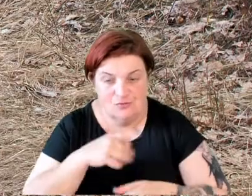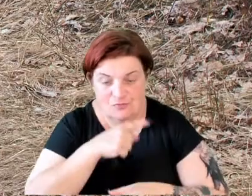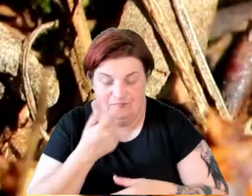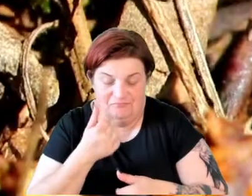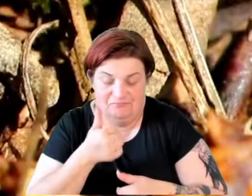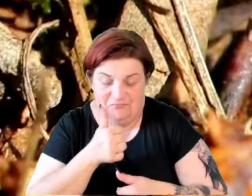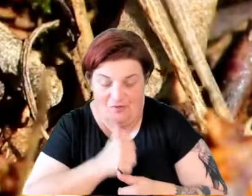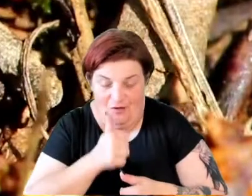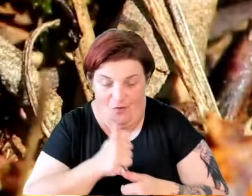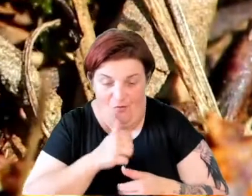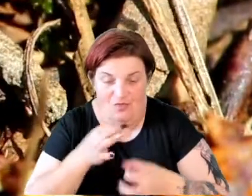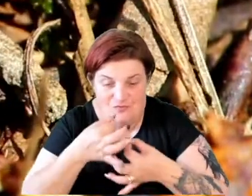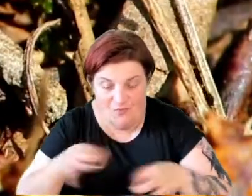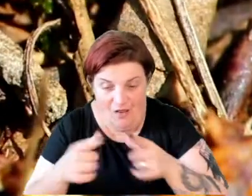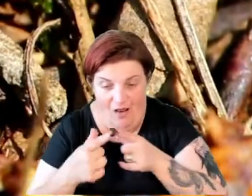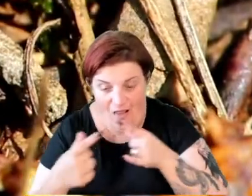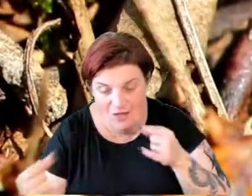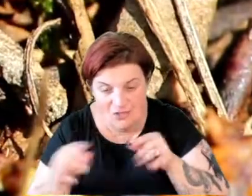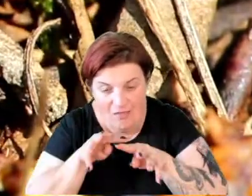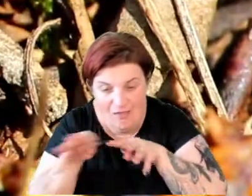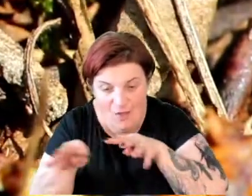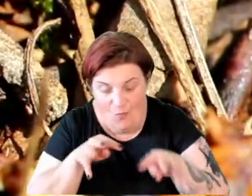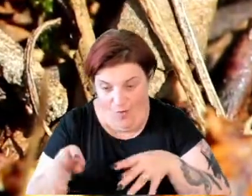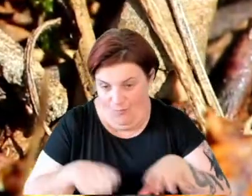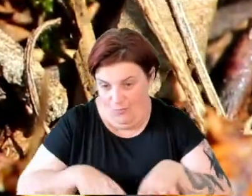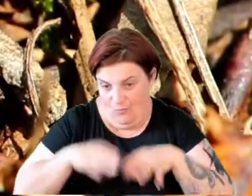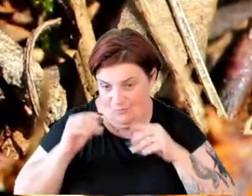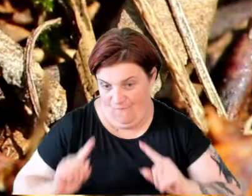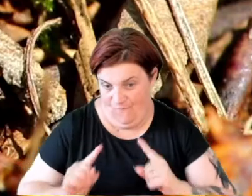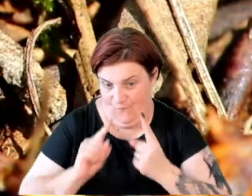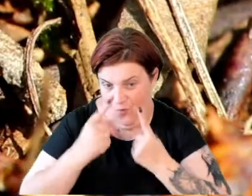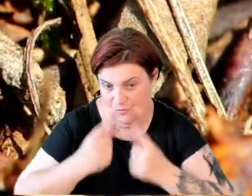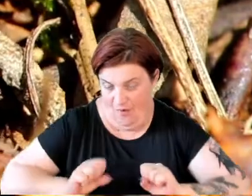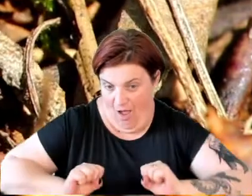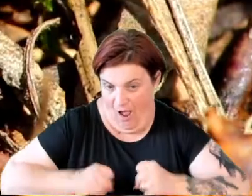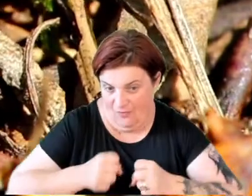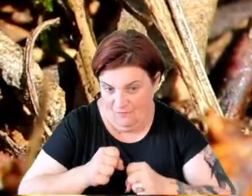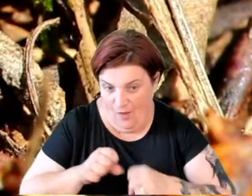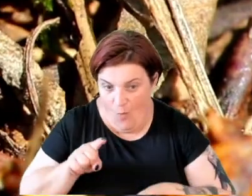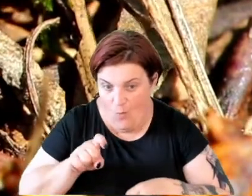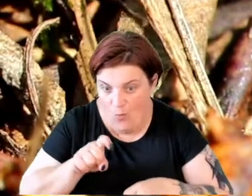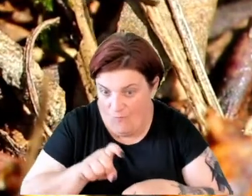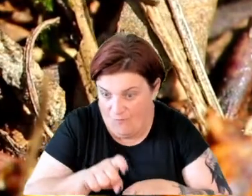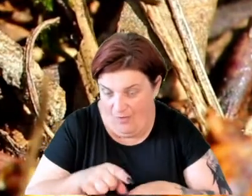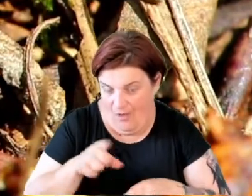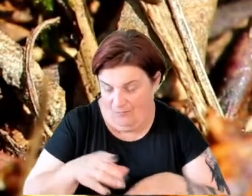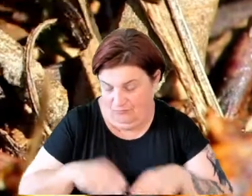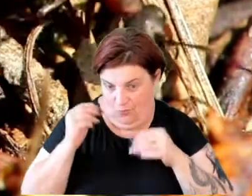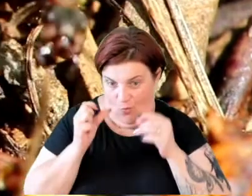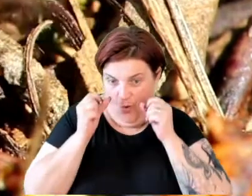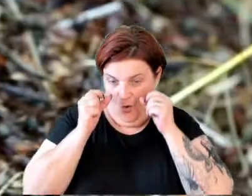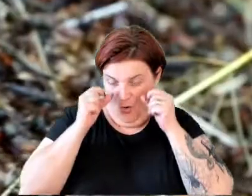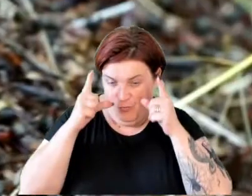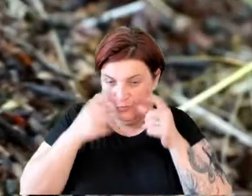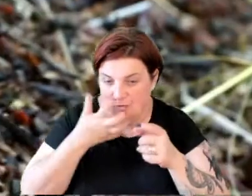igłom i liściom. Jedną z oznak początku wiosny w lesie jest rozpoczynająca się aktywność mrówek. Pierwsze budzą się mrowiska w